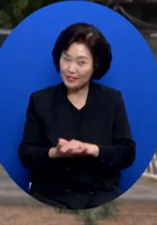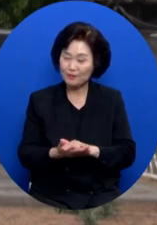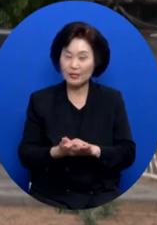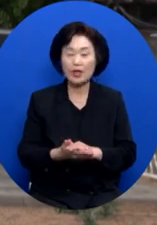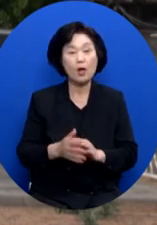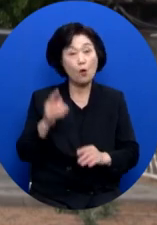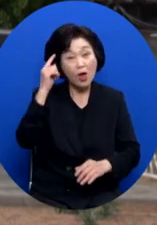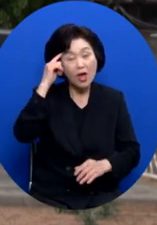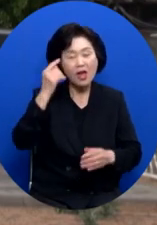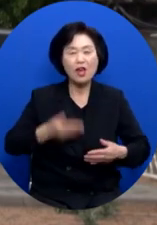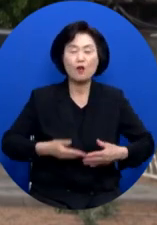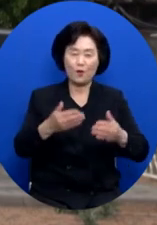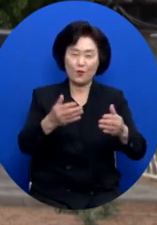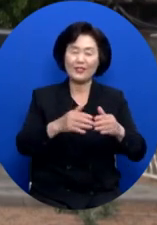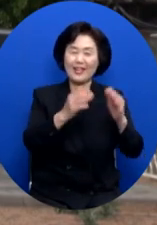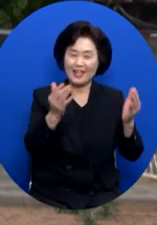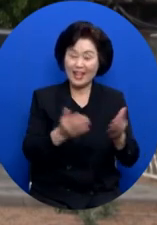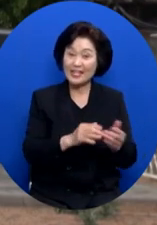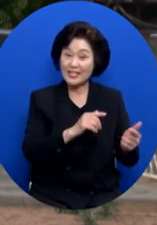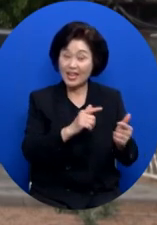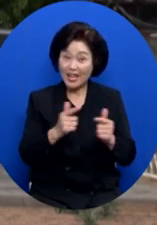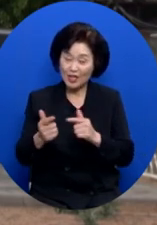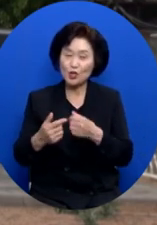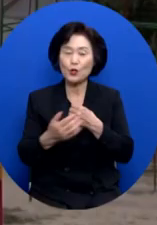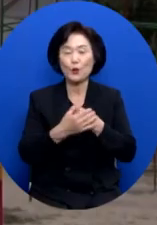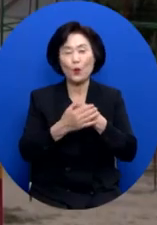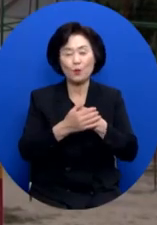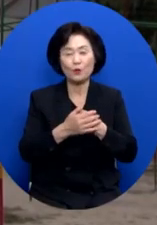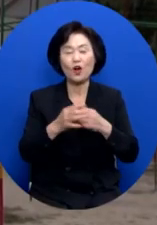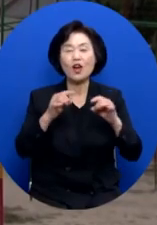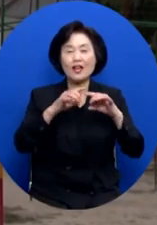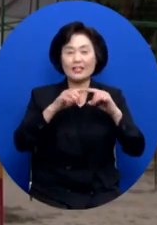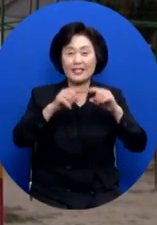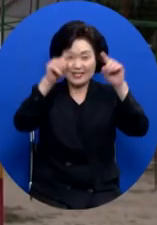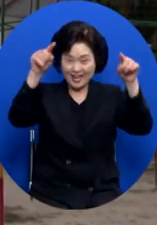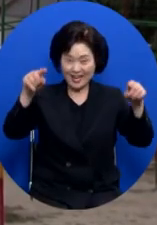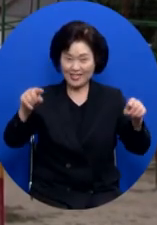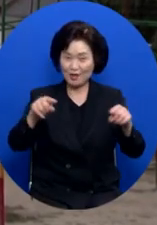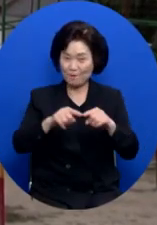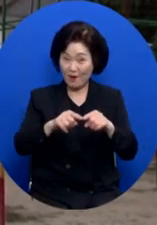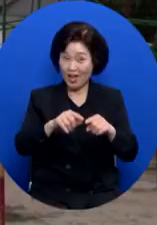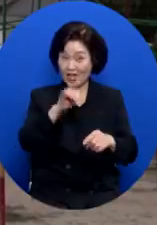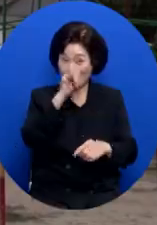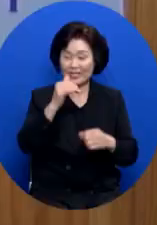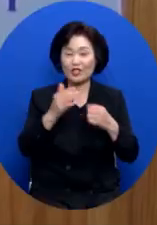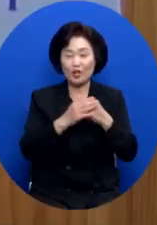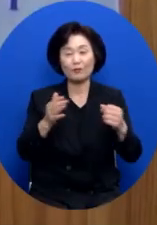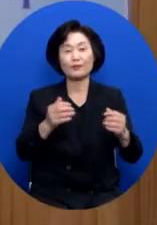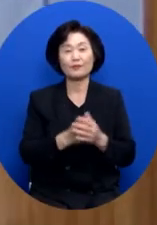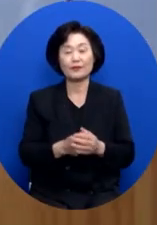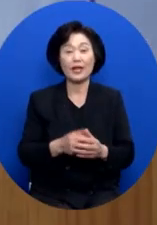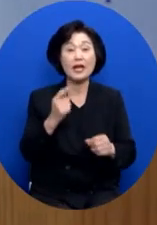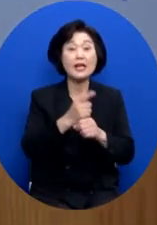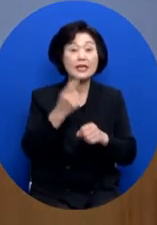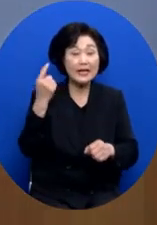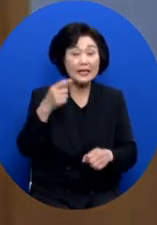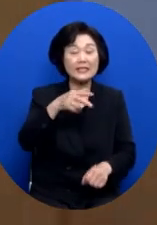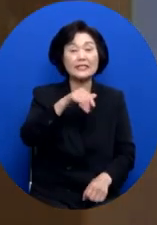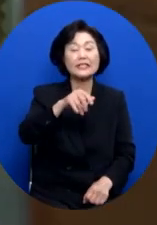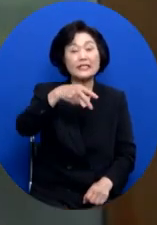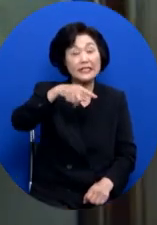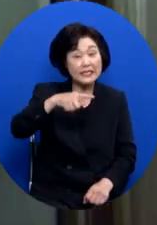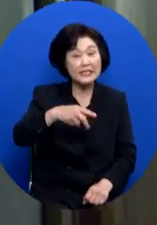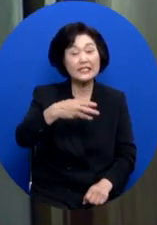연탄은행의 후원으로 전자칠판이 설치된 겁니다. 밥상 공동체 연탄은행은 지난해 키르기스스탄